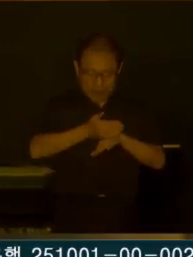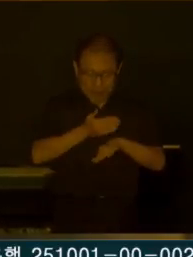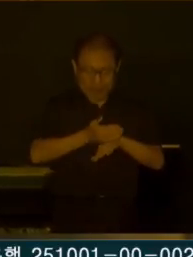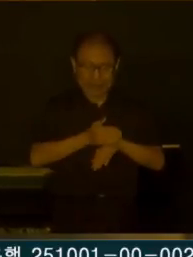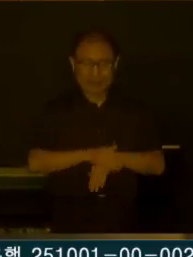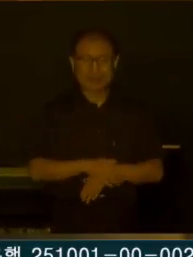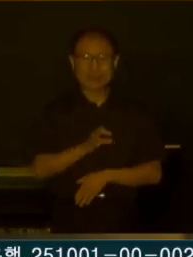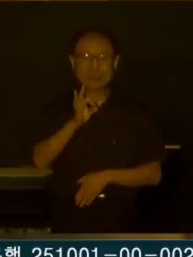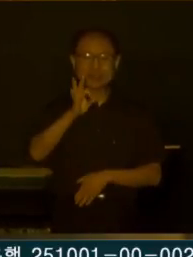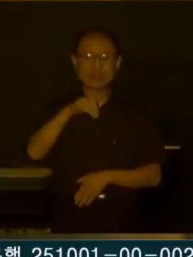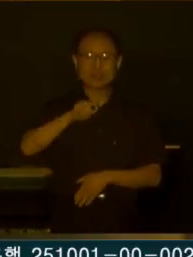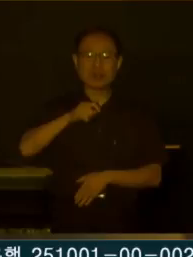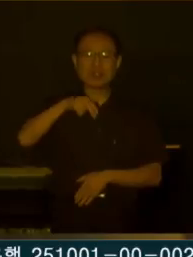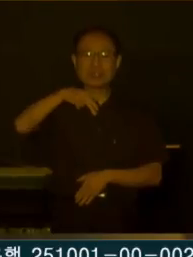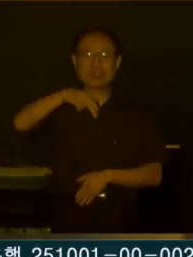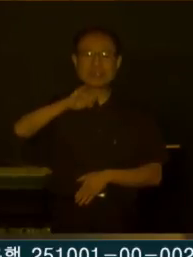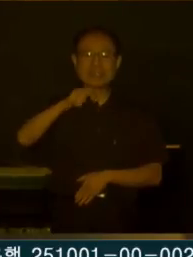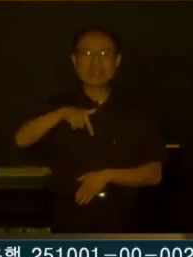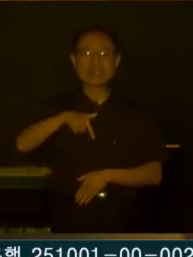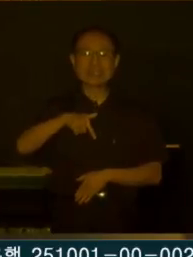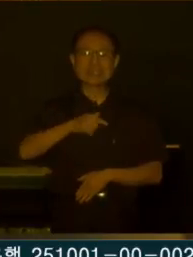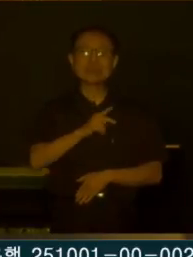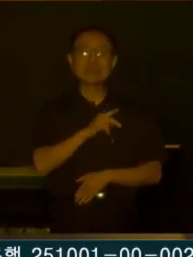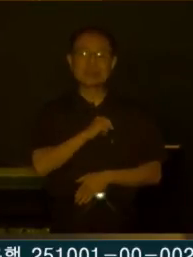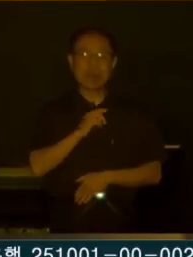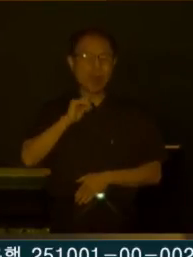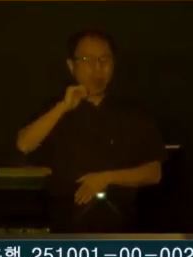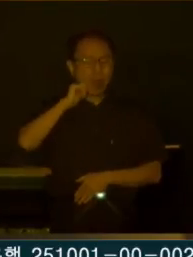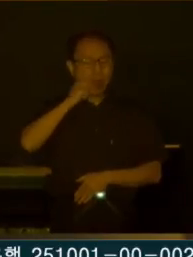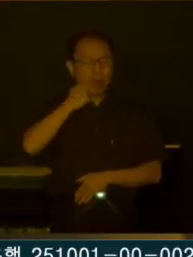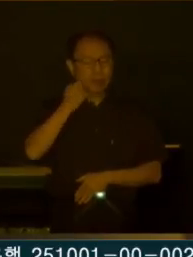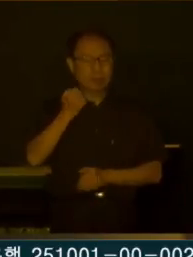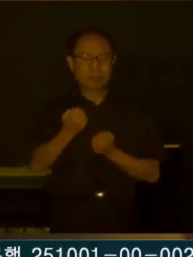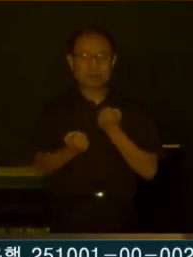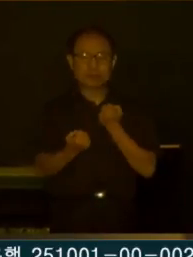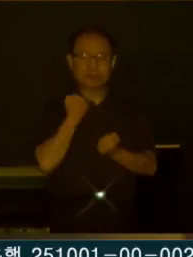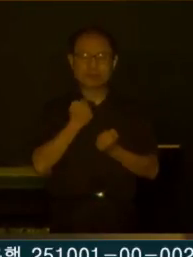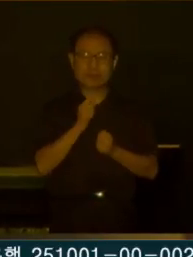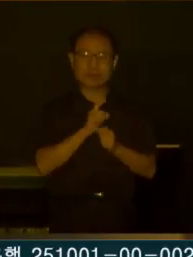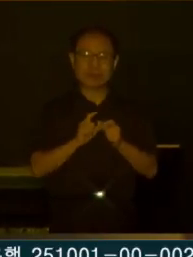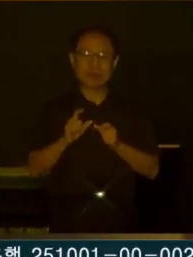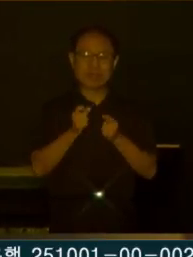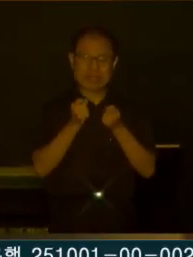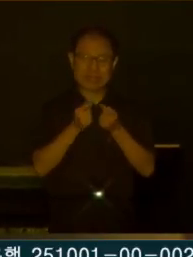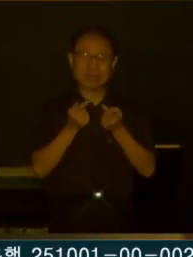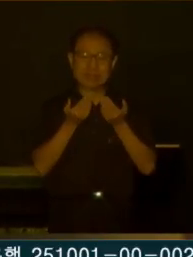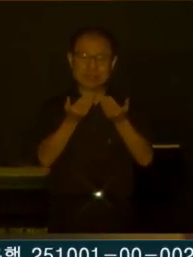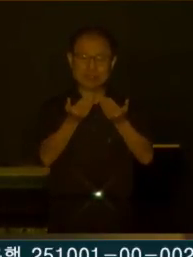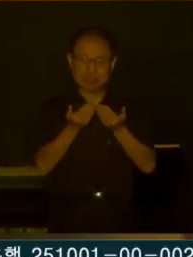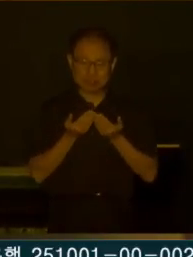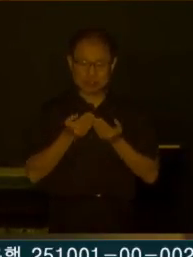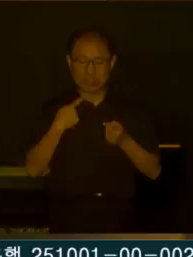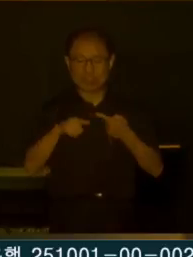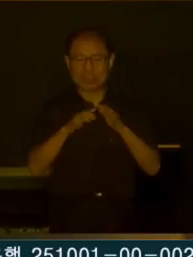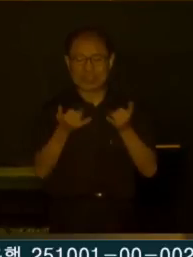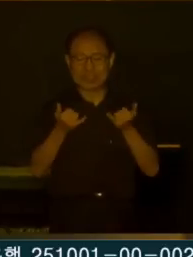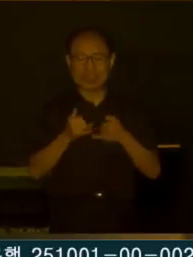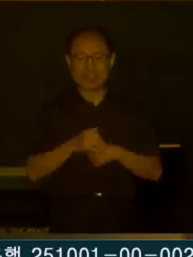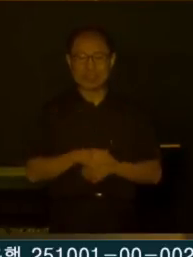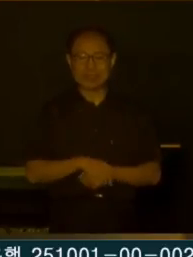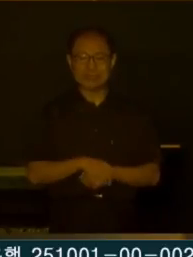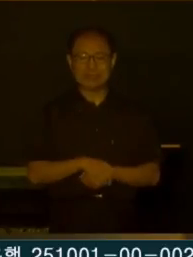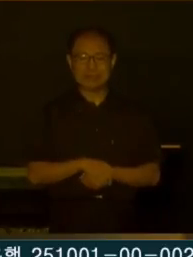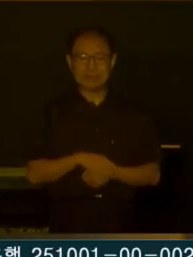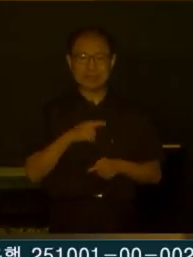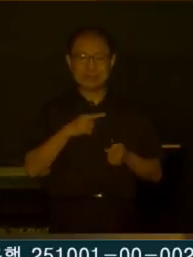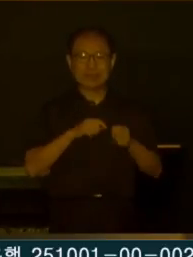고맙습니다. 우원식 의원님, 어려운 여건에서 더 나은 기회를 꿈꾸는 정치인들이